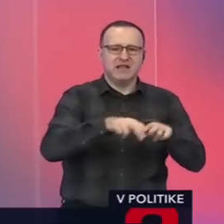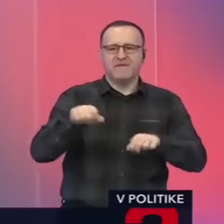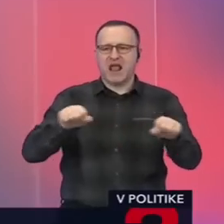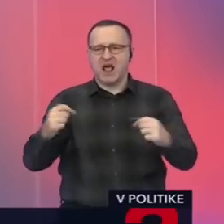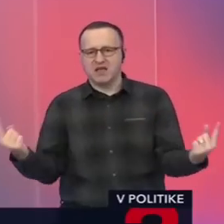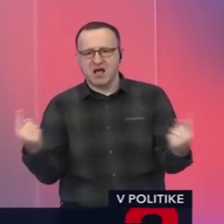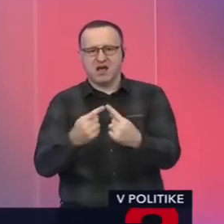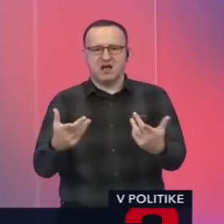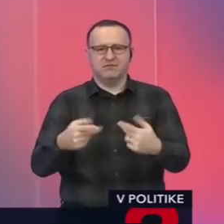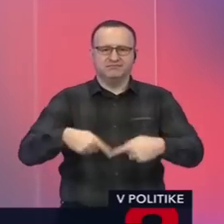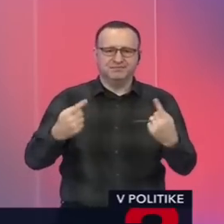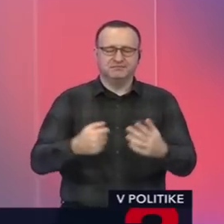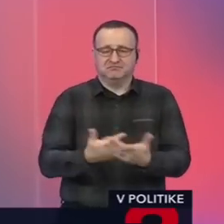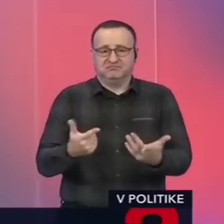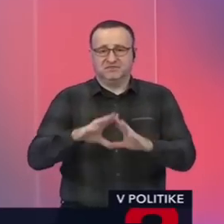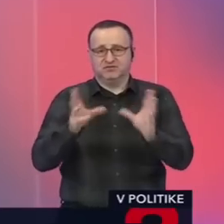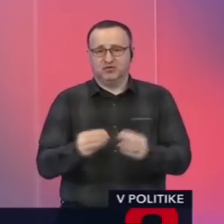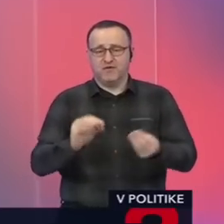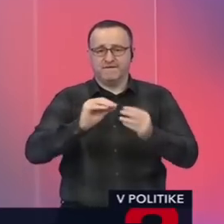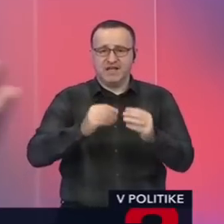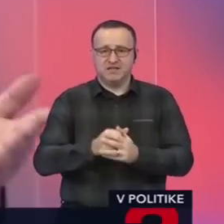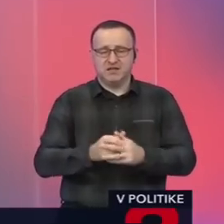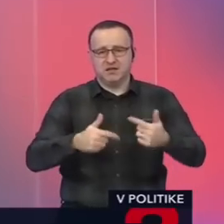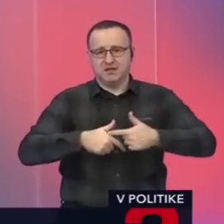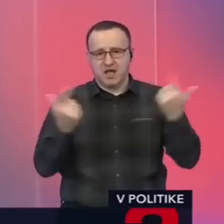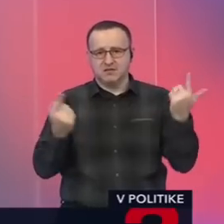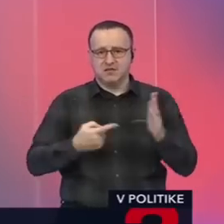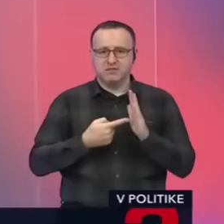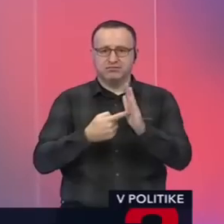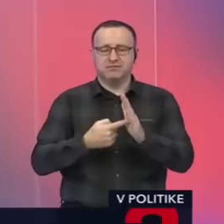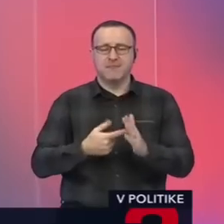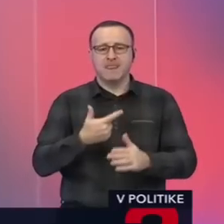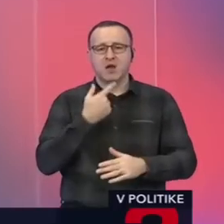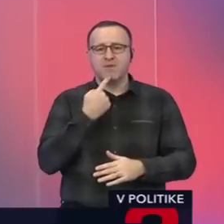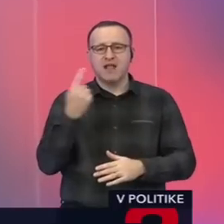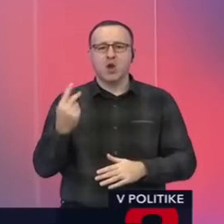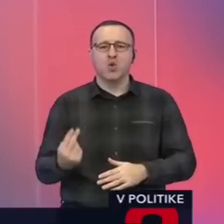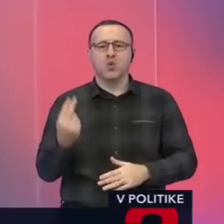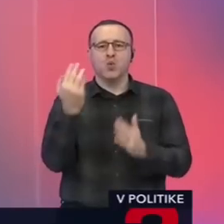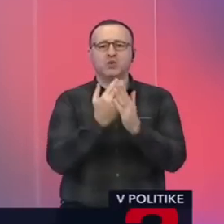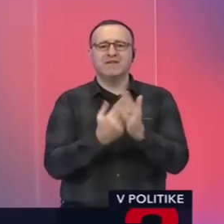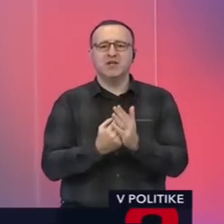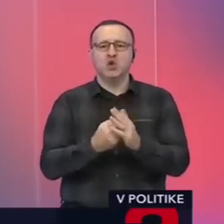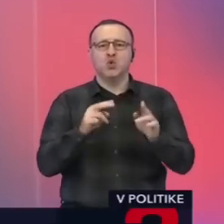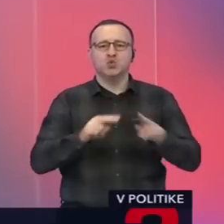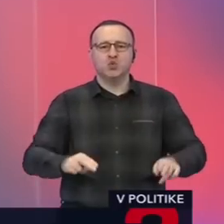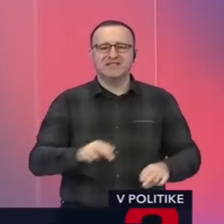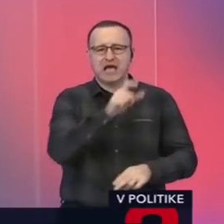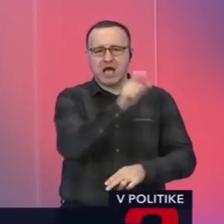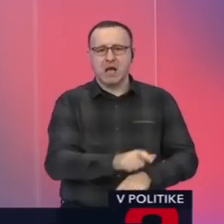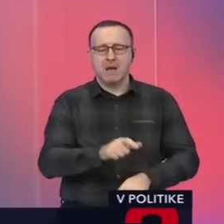veci, ktoré si myslím, že v podstate jasne napovedajú, takisto ako hovorí ústavný súdca Mazák, že vláda svojím spôsobom má na to